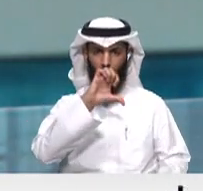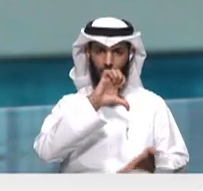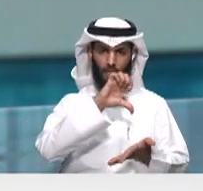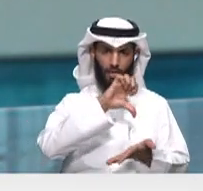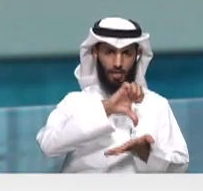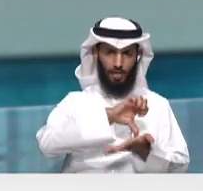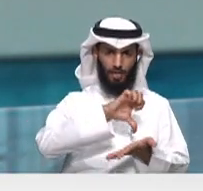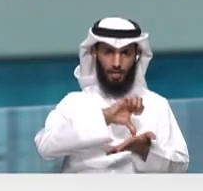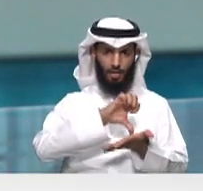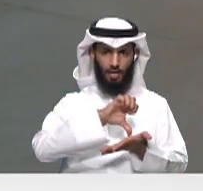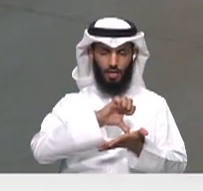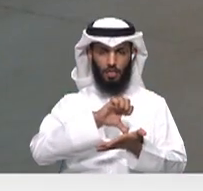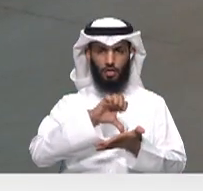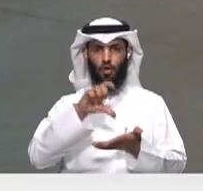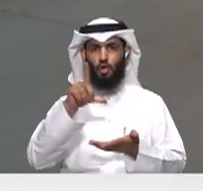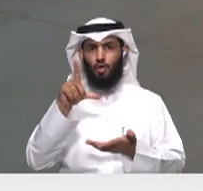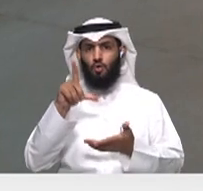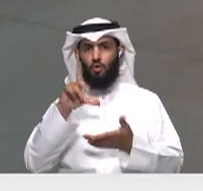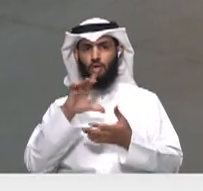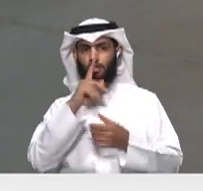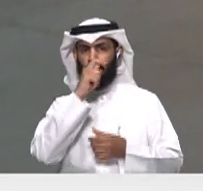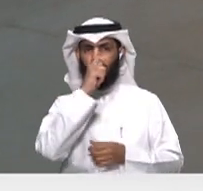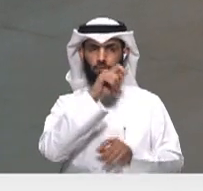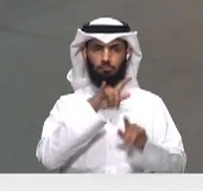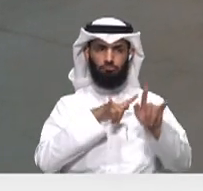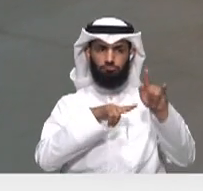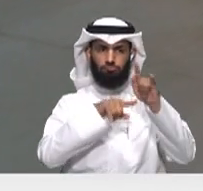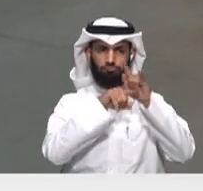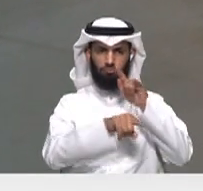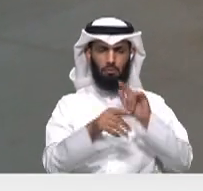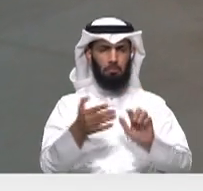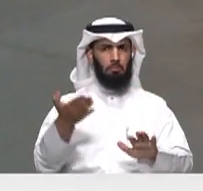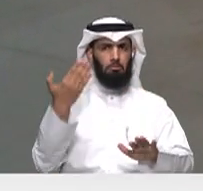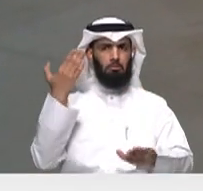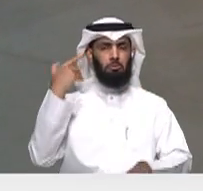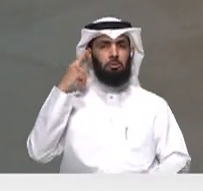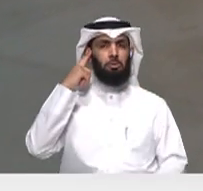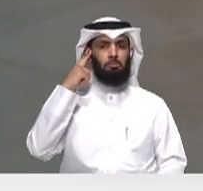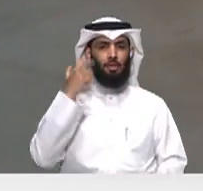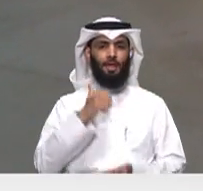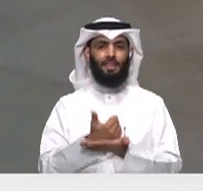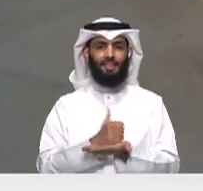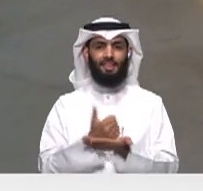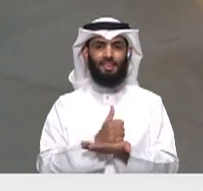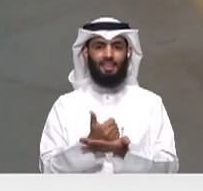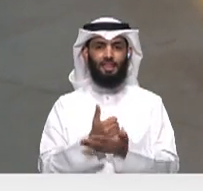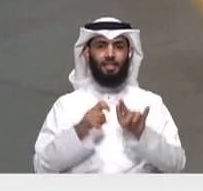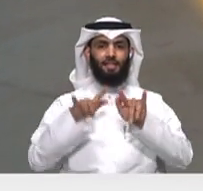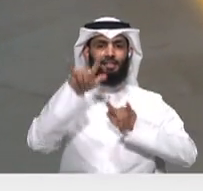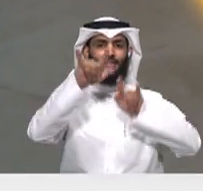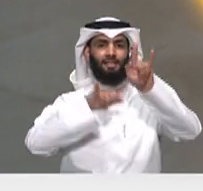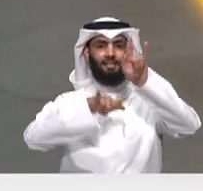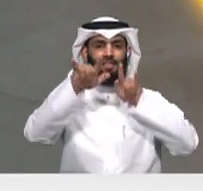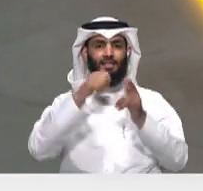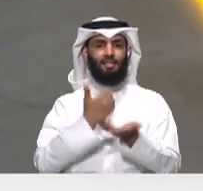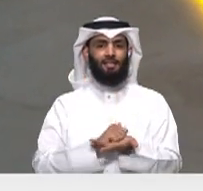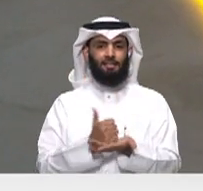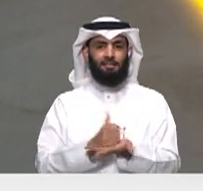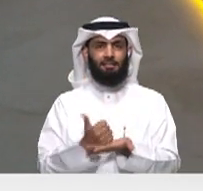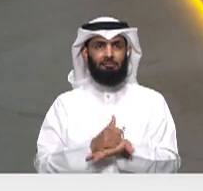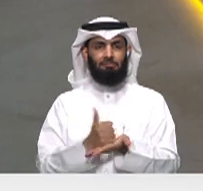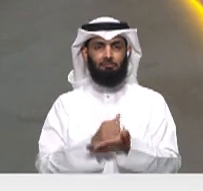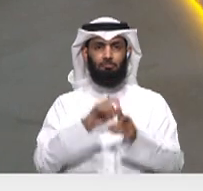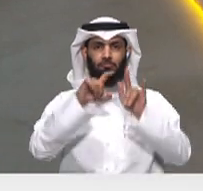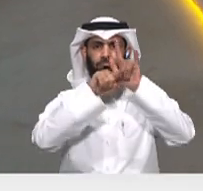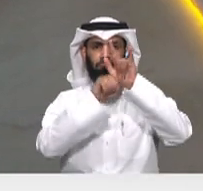شهدنا قبلها هجوم بعض المسيرات الإيرانية على إسرائيل، وكان